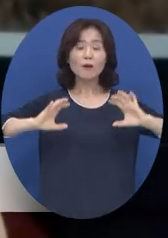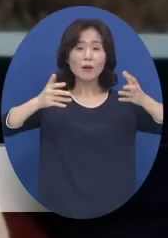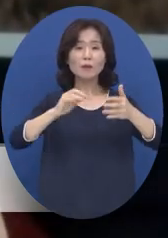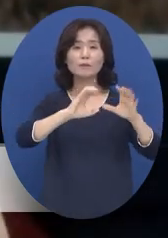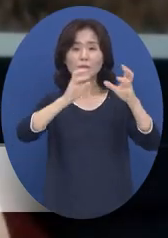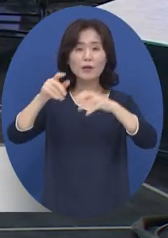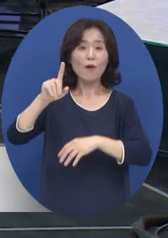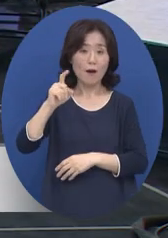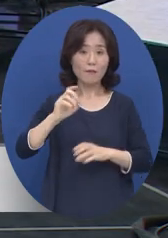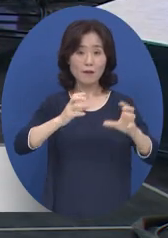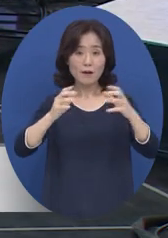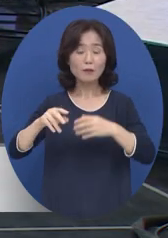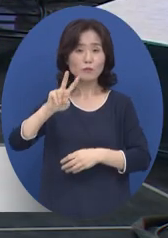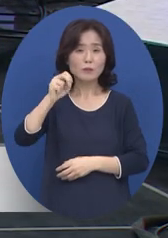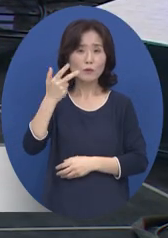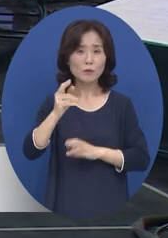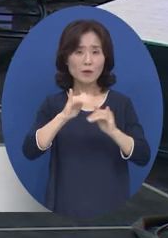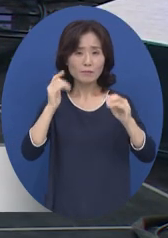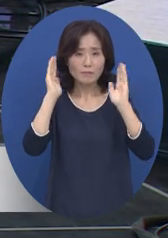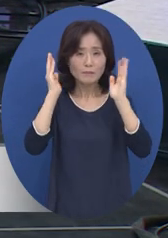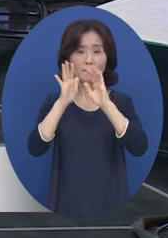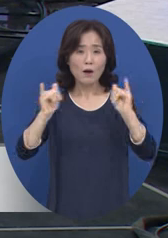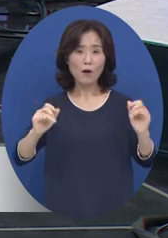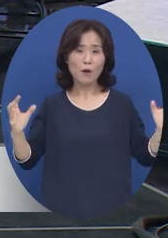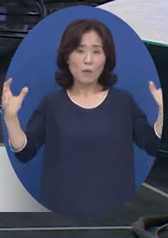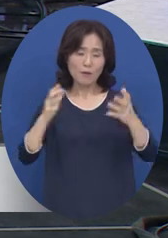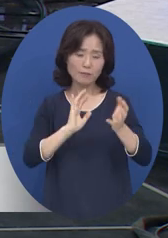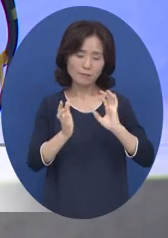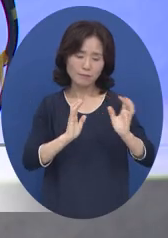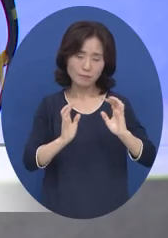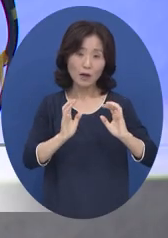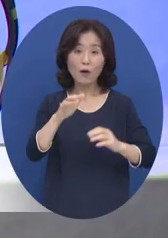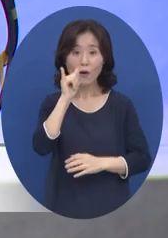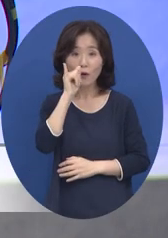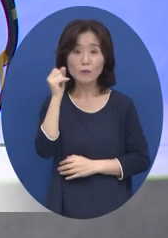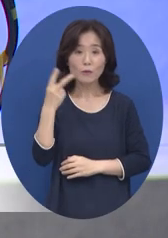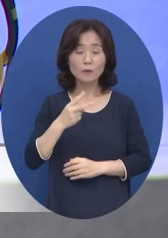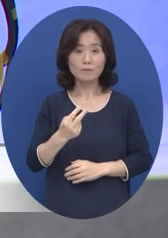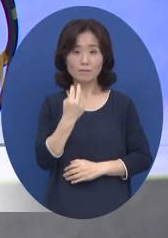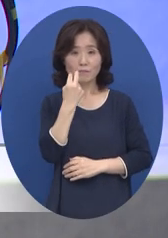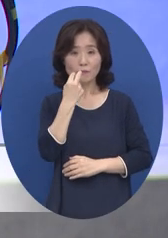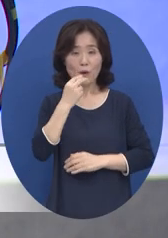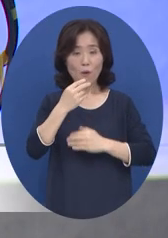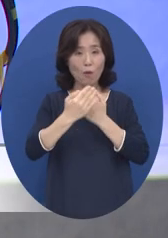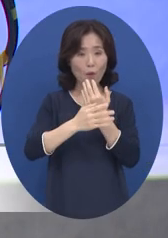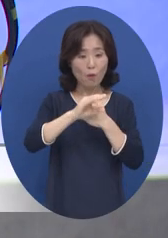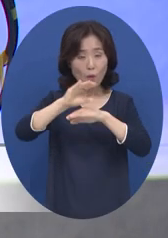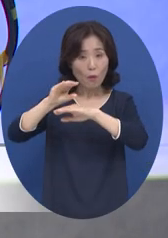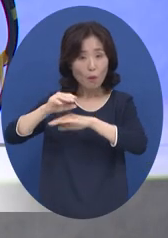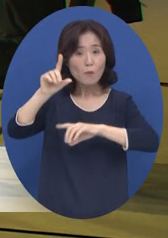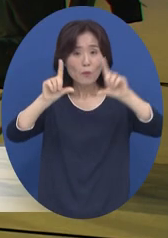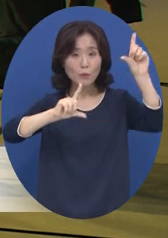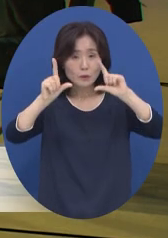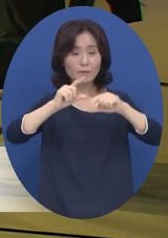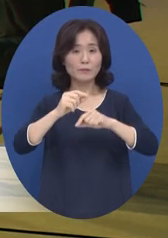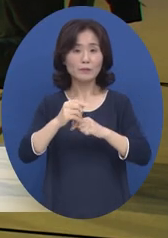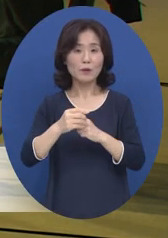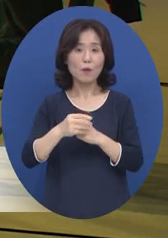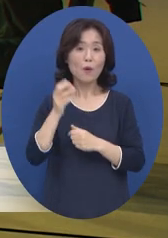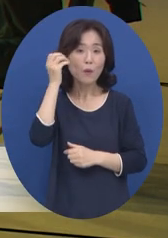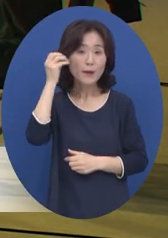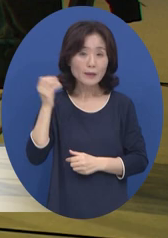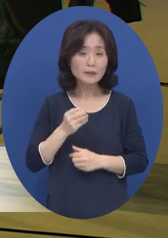11개국 27명 에 석학이 모여 열띤 논의를 이어갔고 생생한 현장은 기본소득 박람회 홈페이지 와